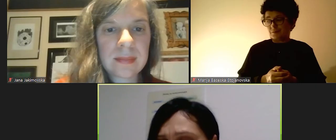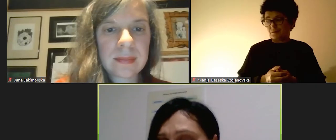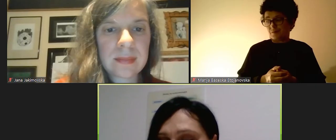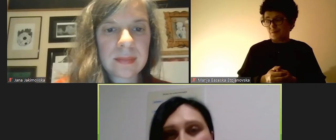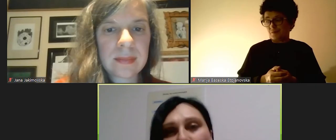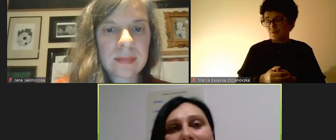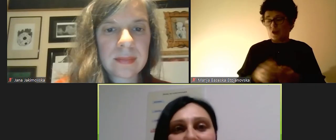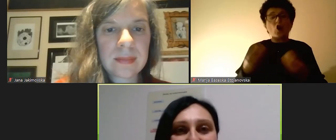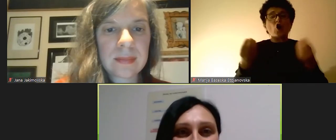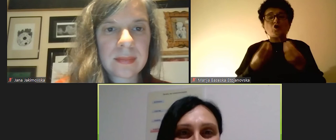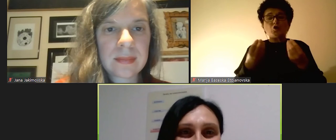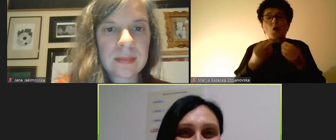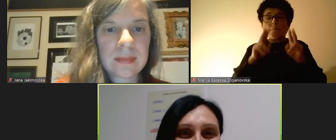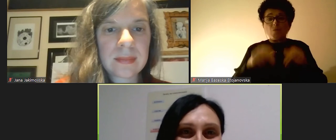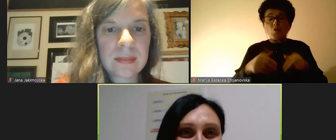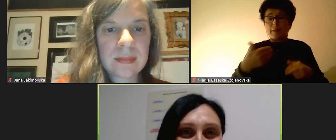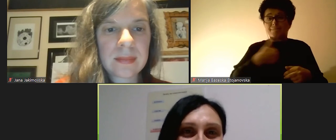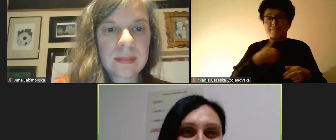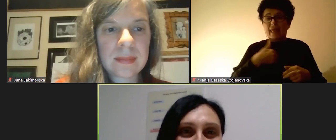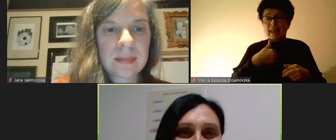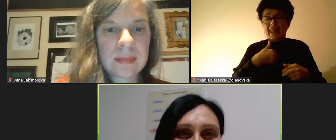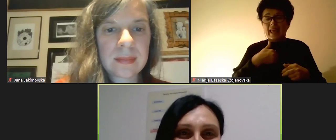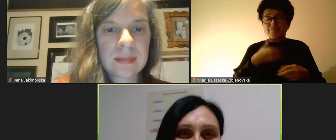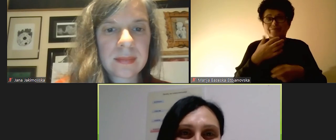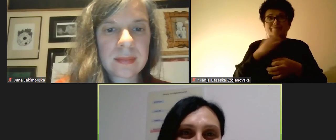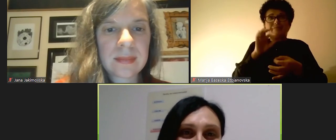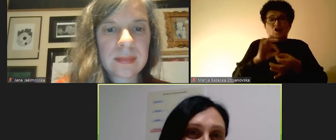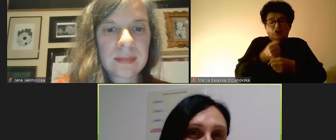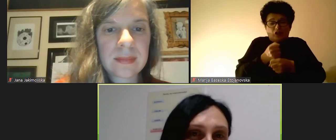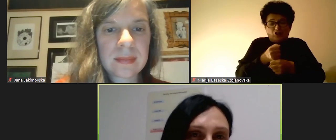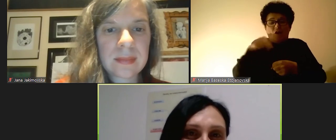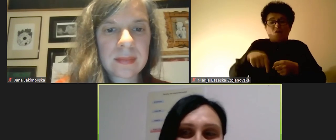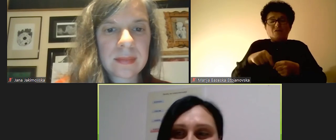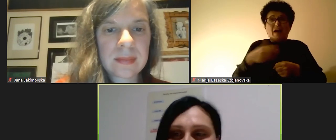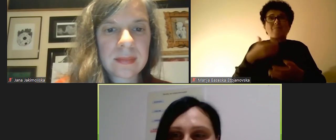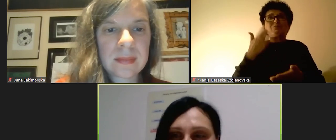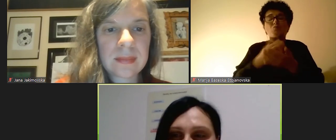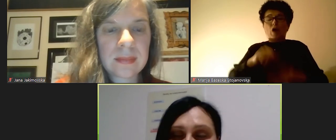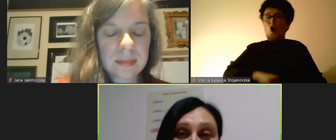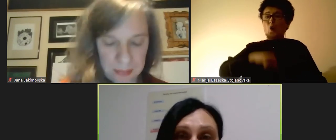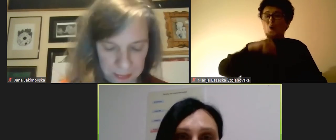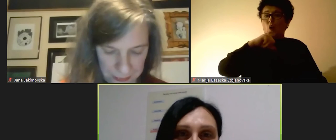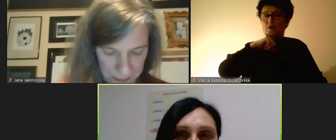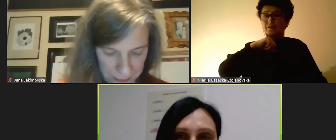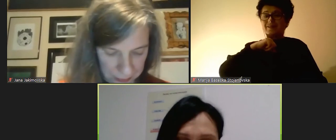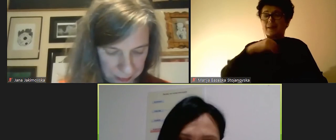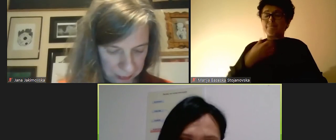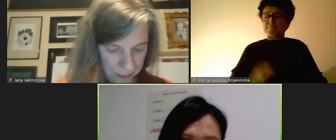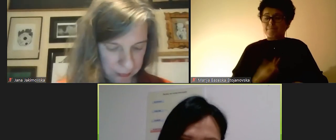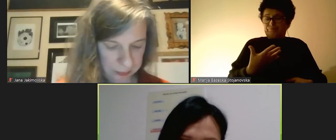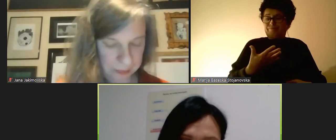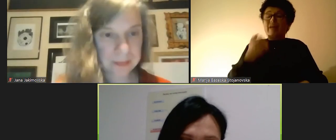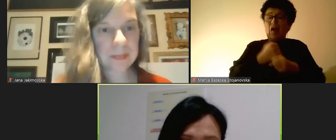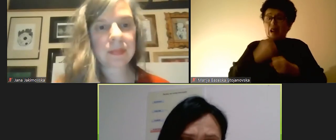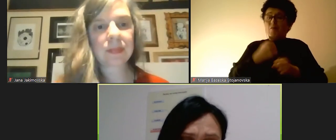Што е тоа што можеби, мене ме држи во овој третман, ме прави горда ели ме мотивира да